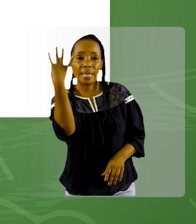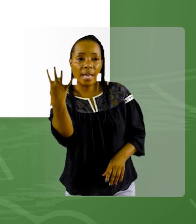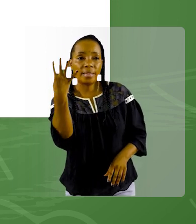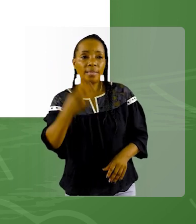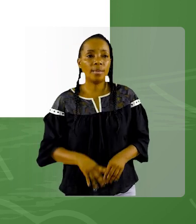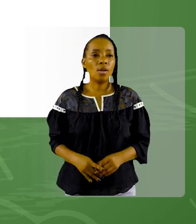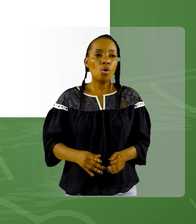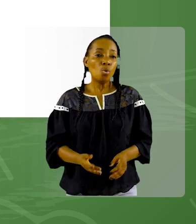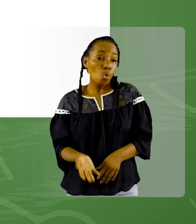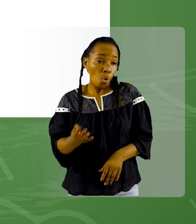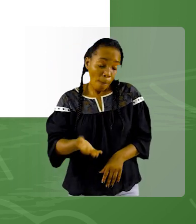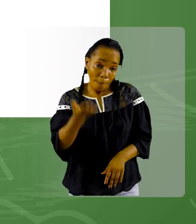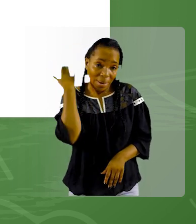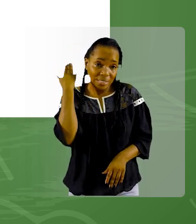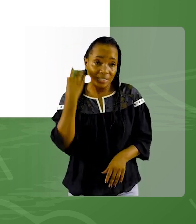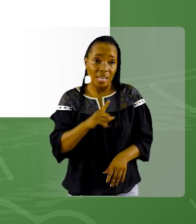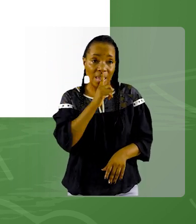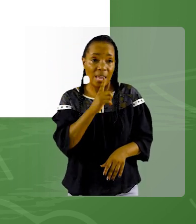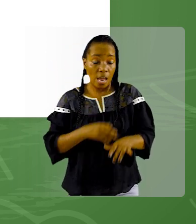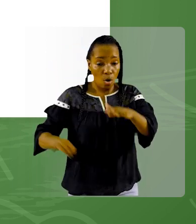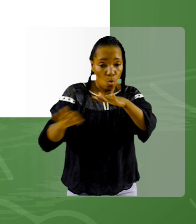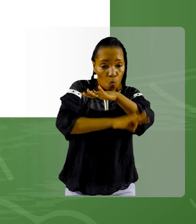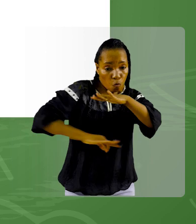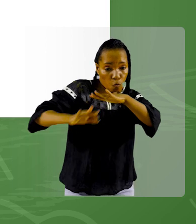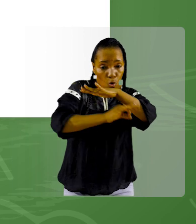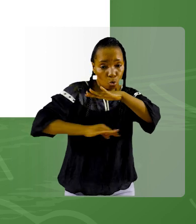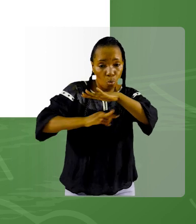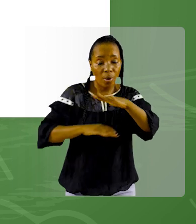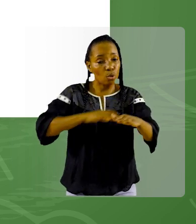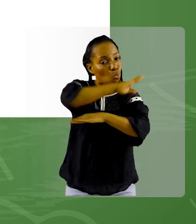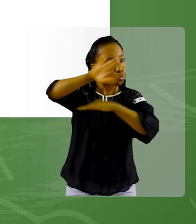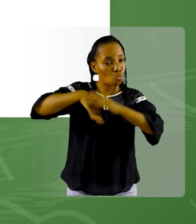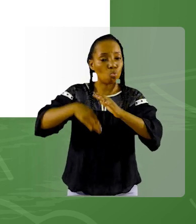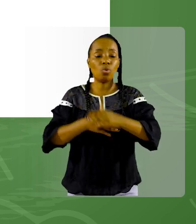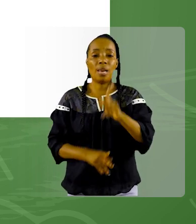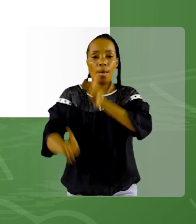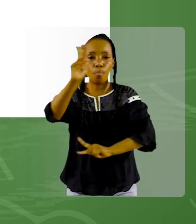4 développent l'idée suivante: le passé est le fondement de tout peuple.